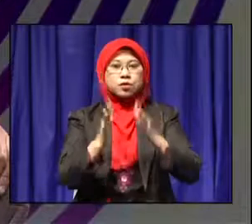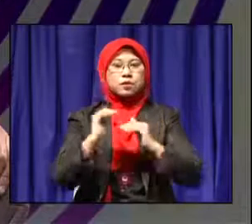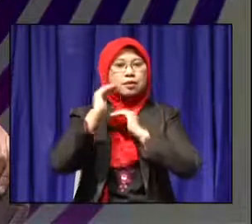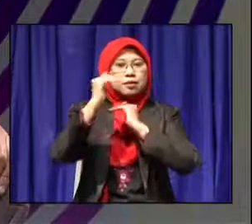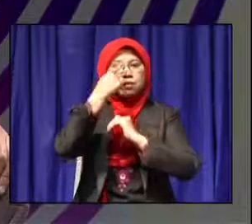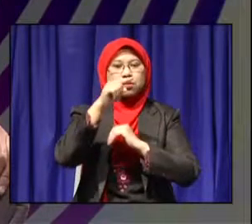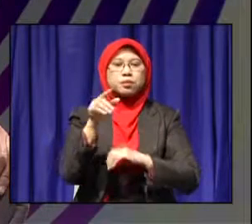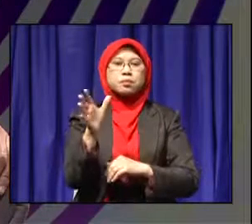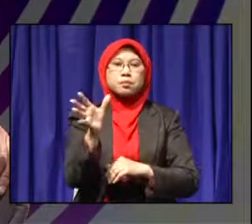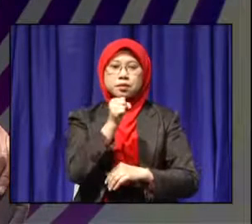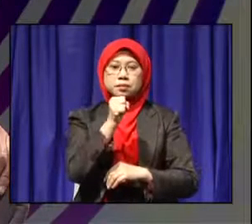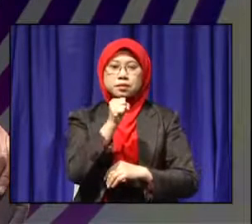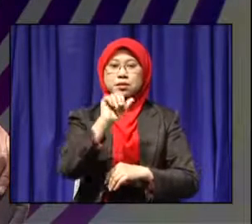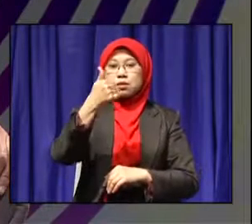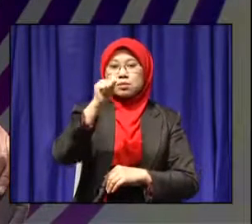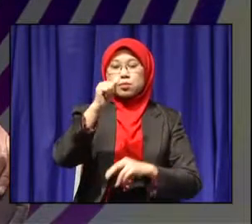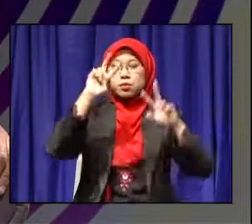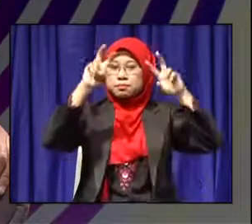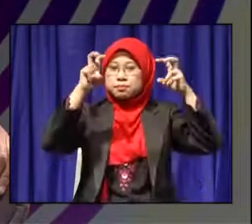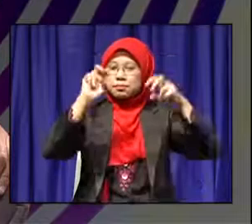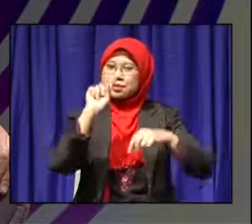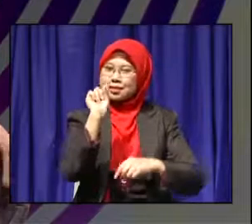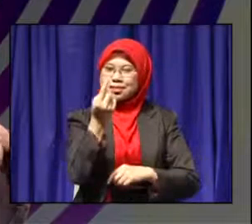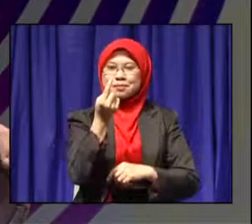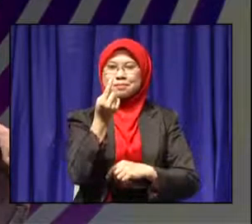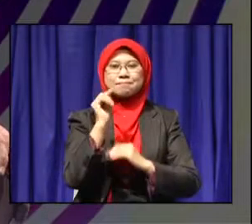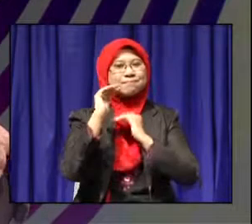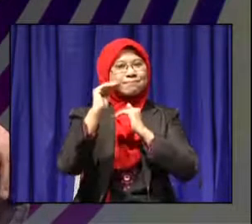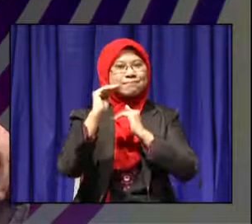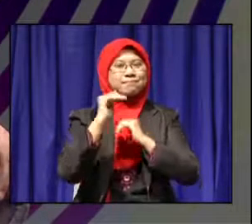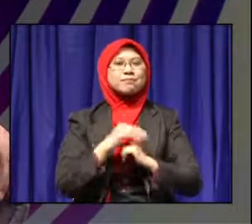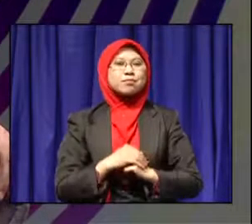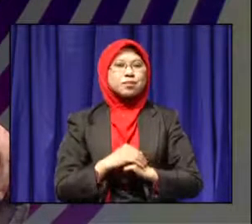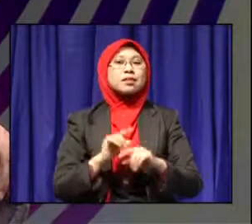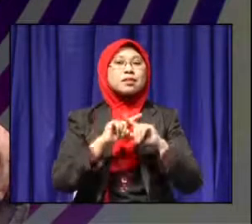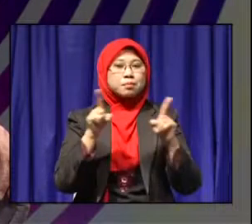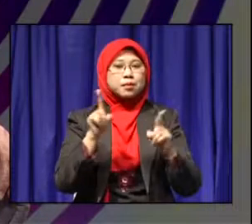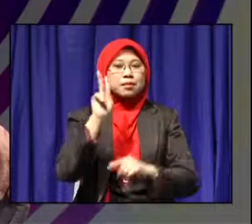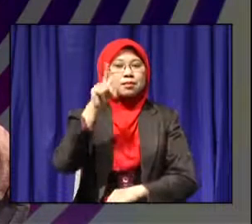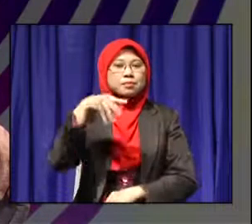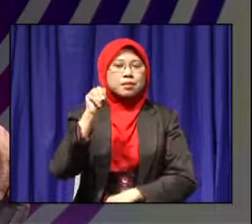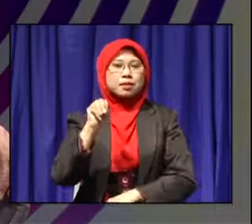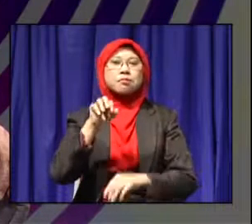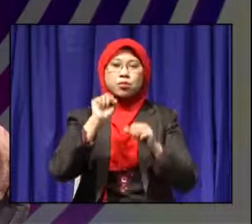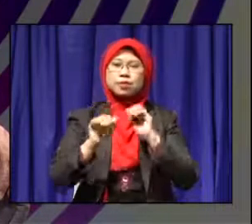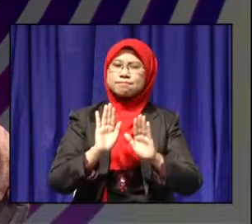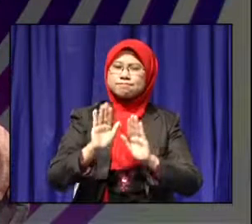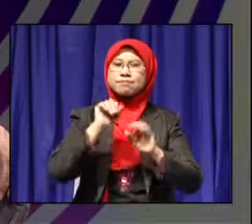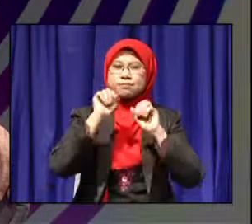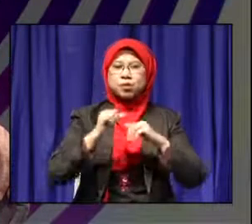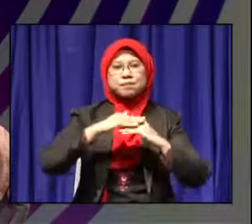mengambil 10 mata pelajaran saja walau bagaimanapun GPM memberi kelonggaran